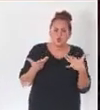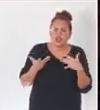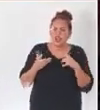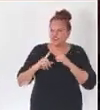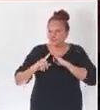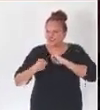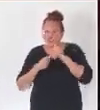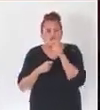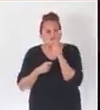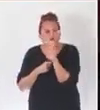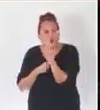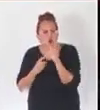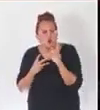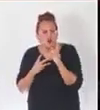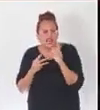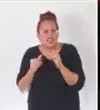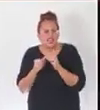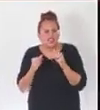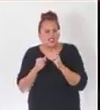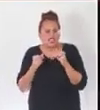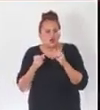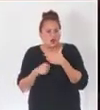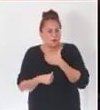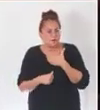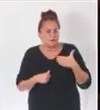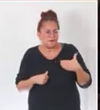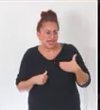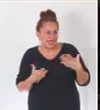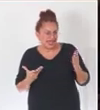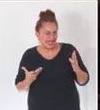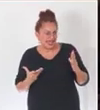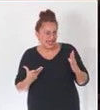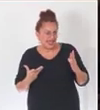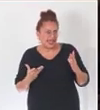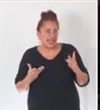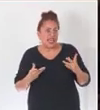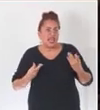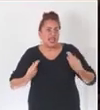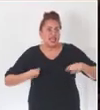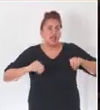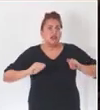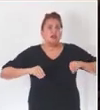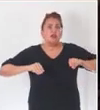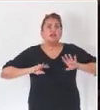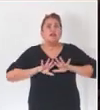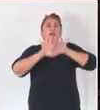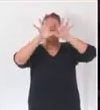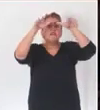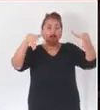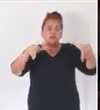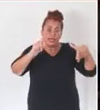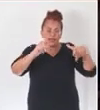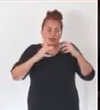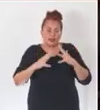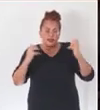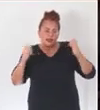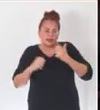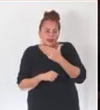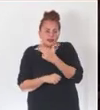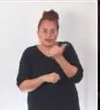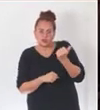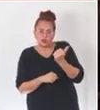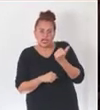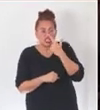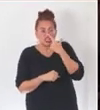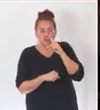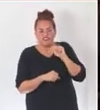des institutions, c'est des bâches sur le devant de la mairie, ou est-ce que c'est annoncer une dissolution de l'Assemblée nationale alors qu'on n'a même pas fini de dépouiller les bulletins de vote